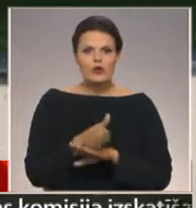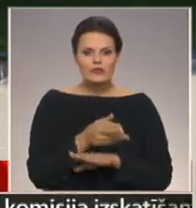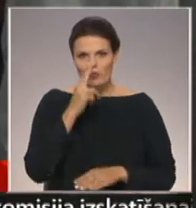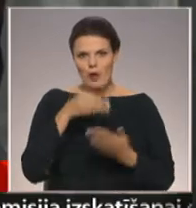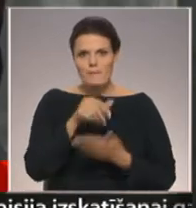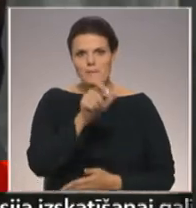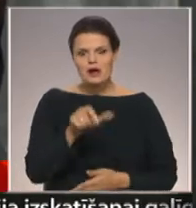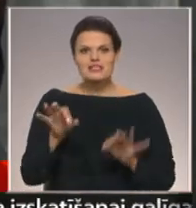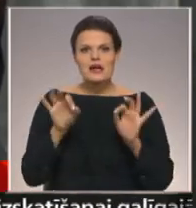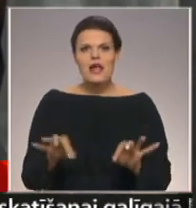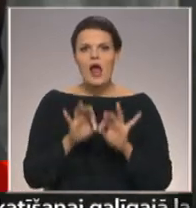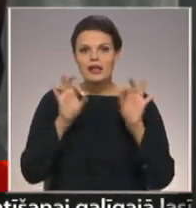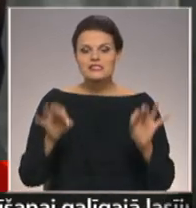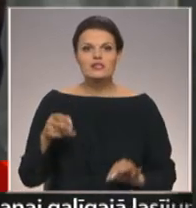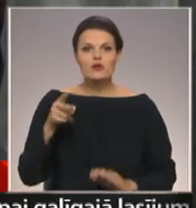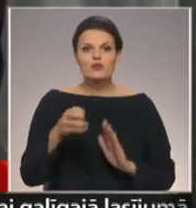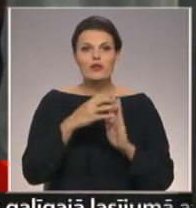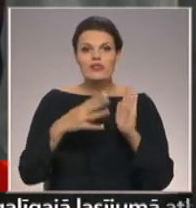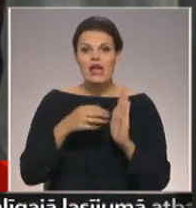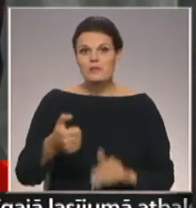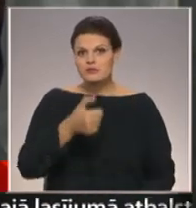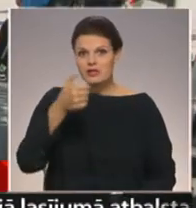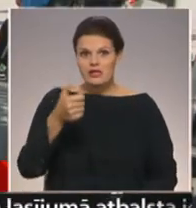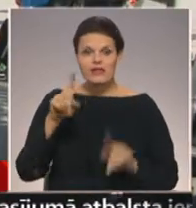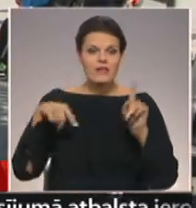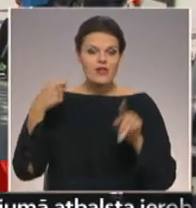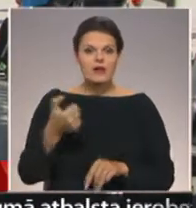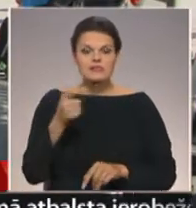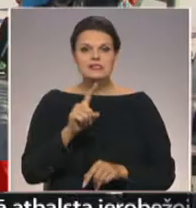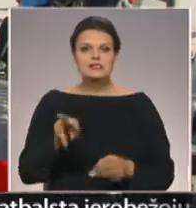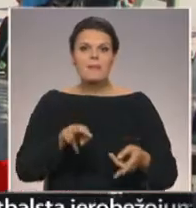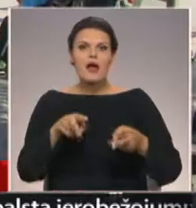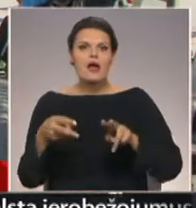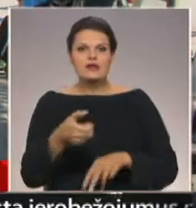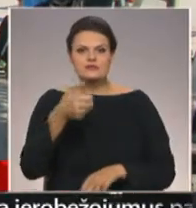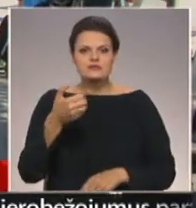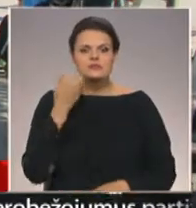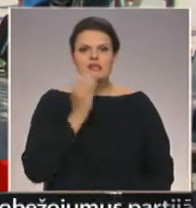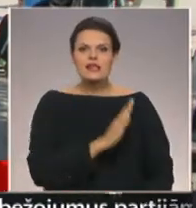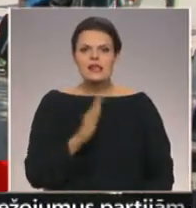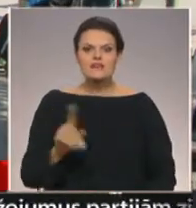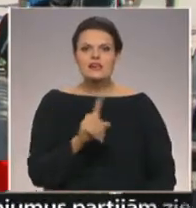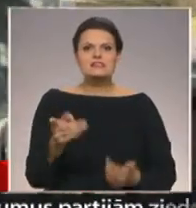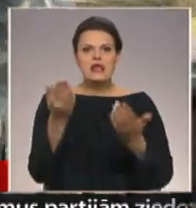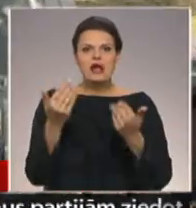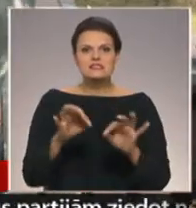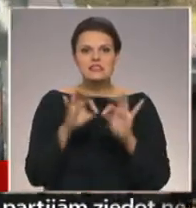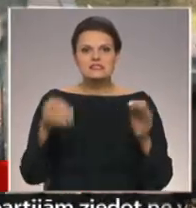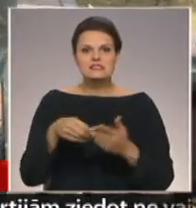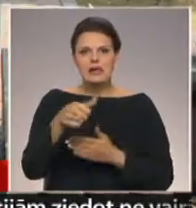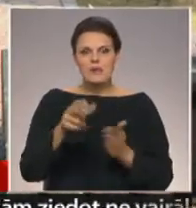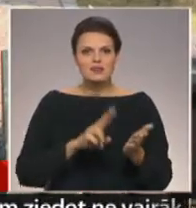nodalīšana no maksātājiem reāli sāksies 2019. Gadā. Nākamais ir pārējais gads, kad ikviens ir aicināts sākt